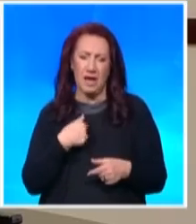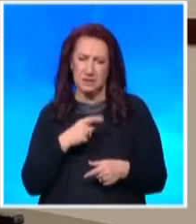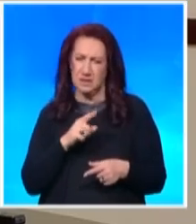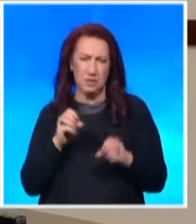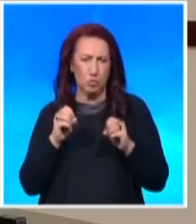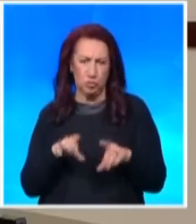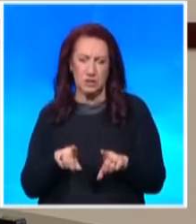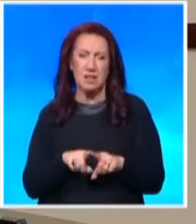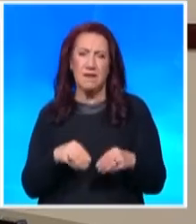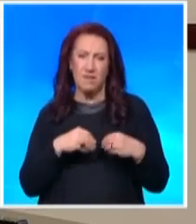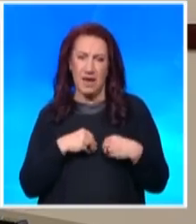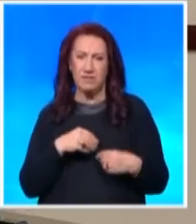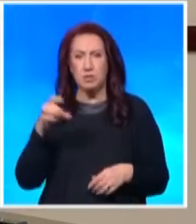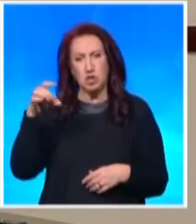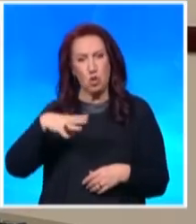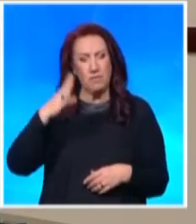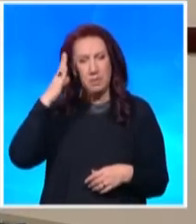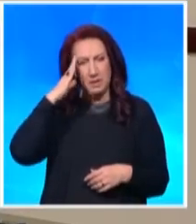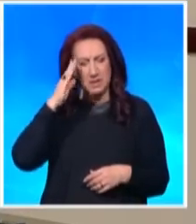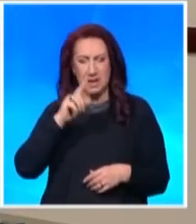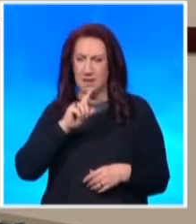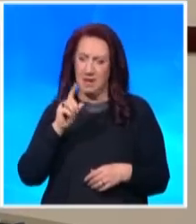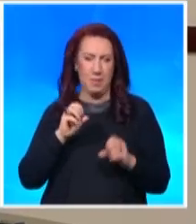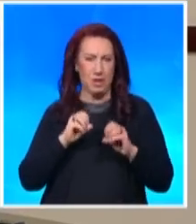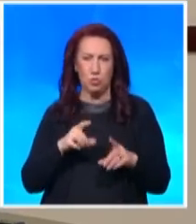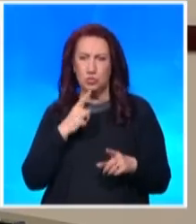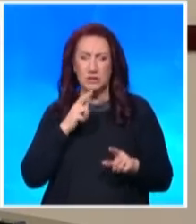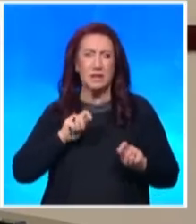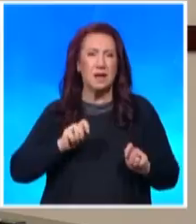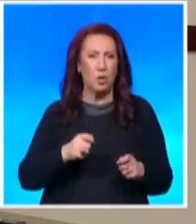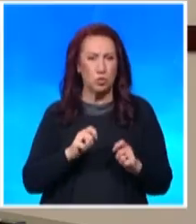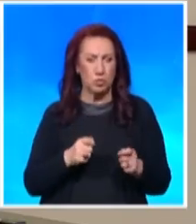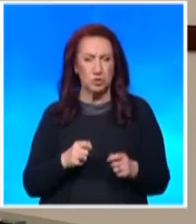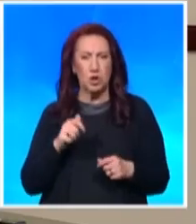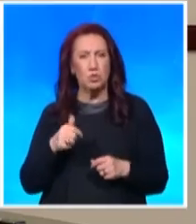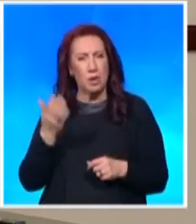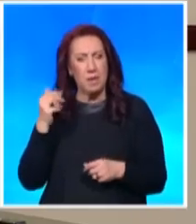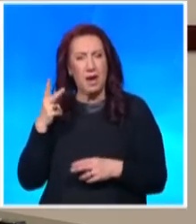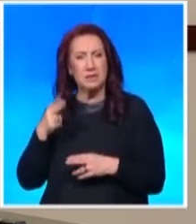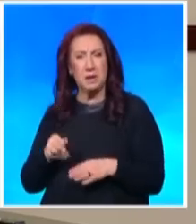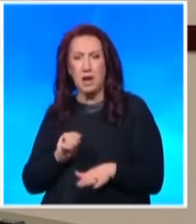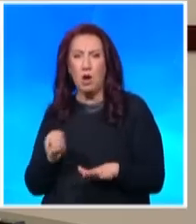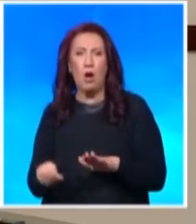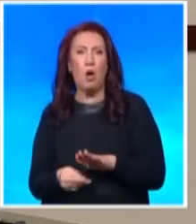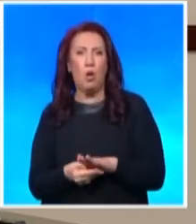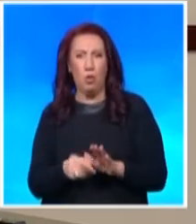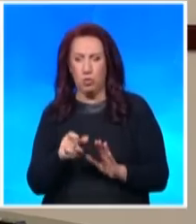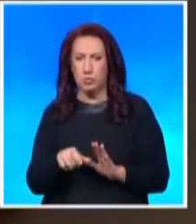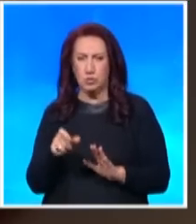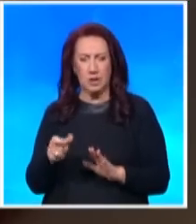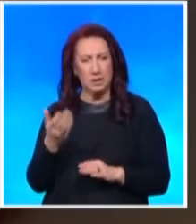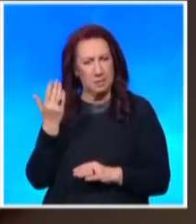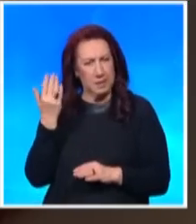допусне. А тук бяха спряни корупционерите, които преди години работеха добре в